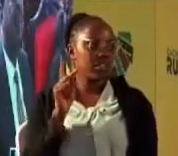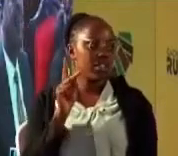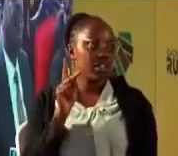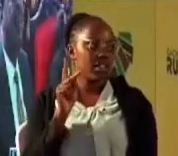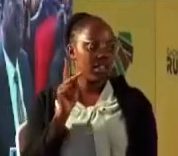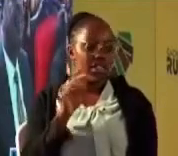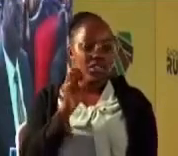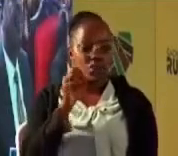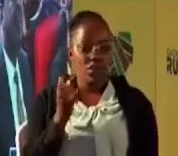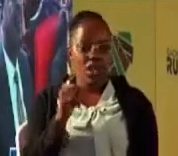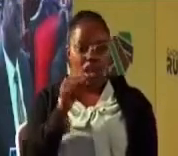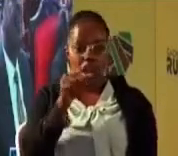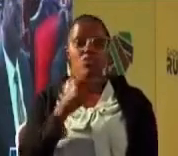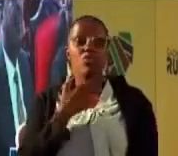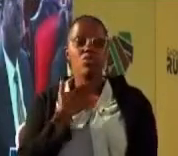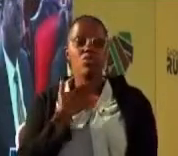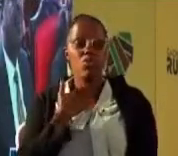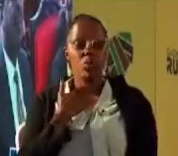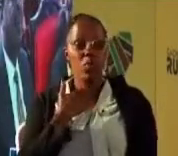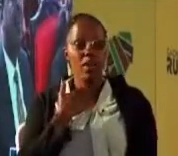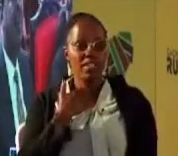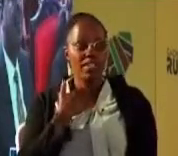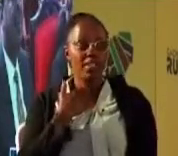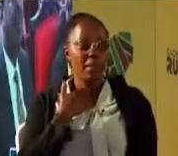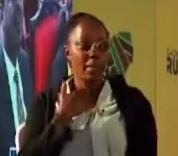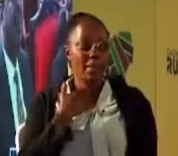So ungependa